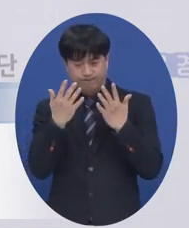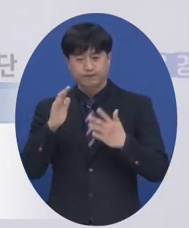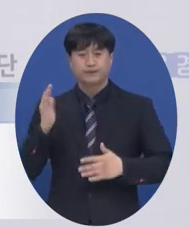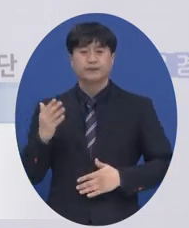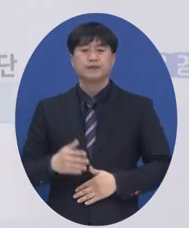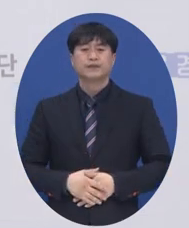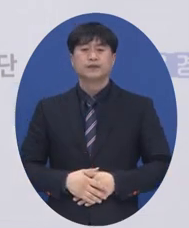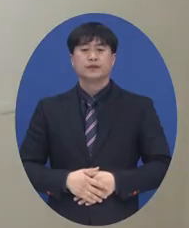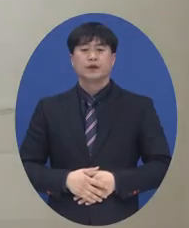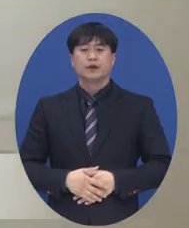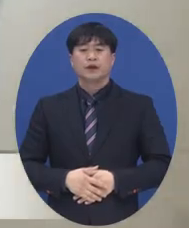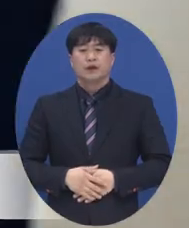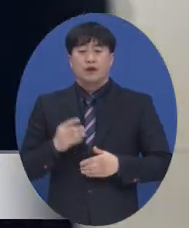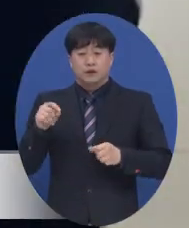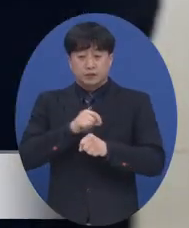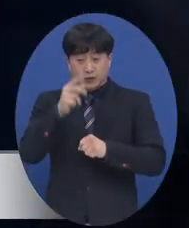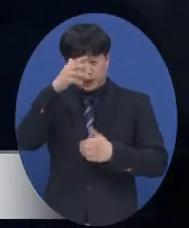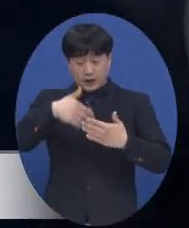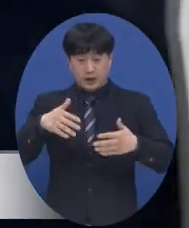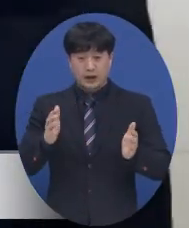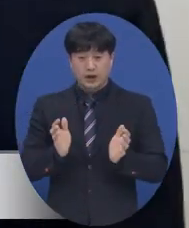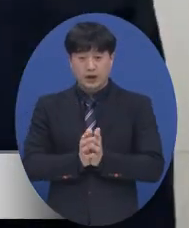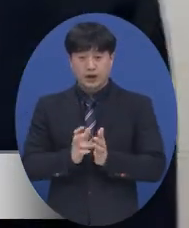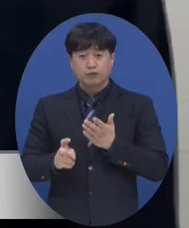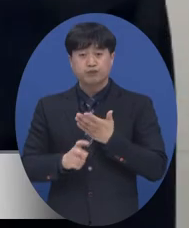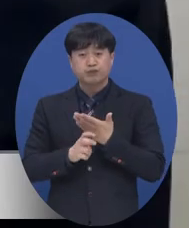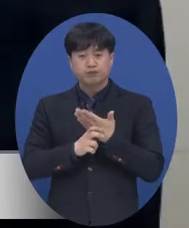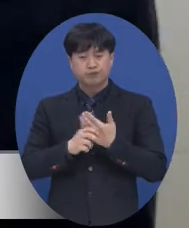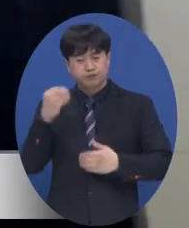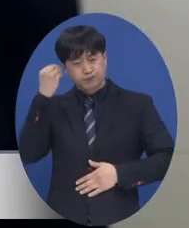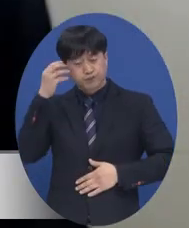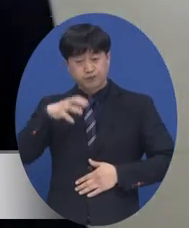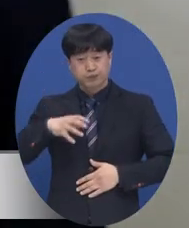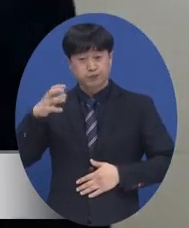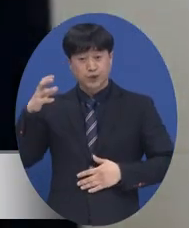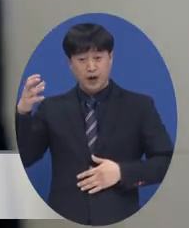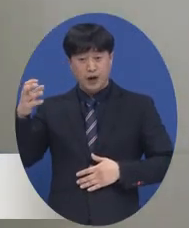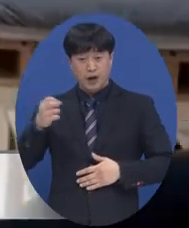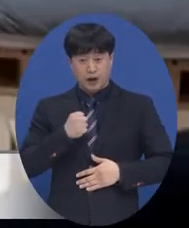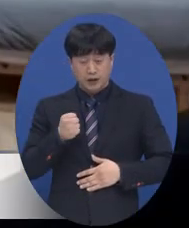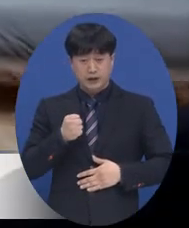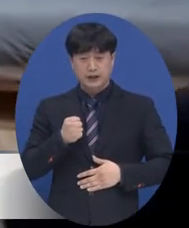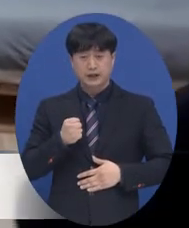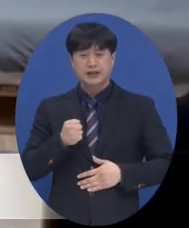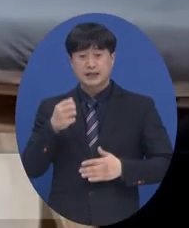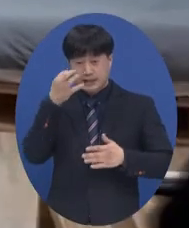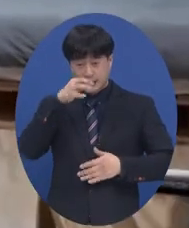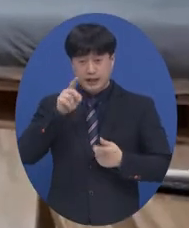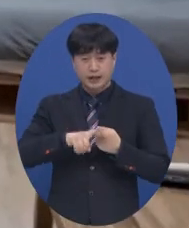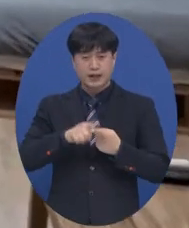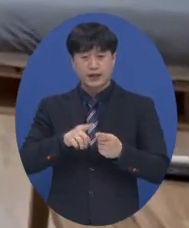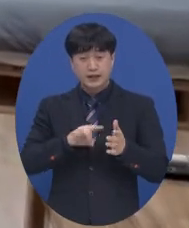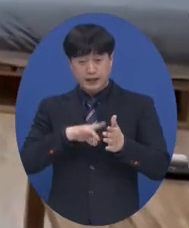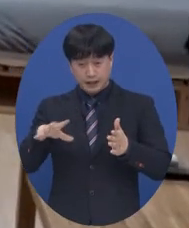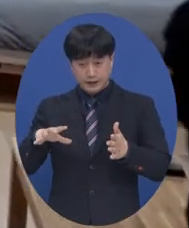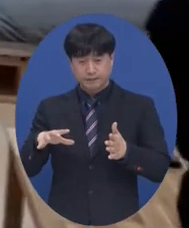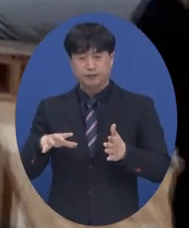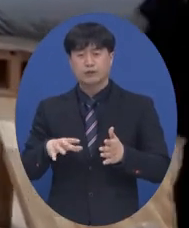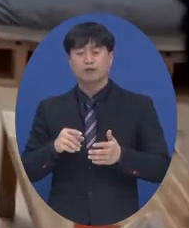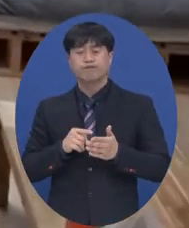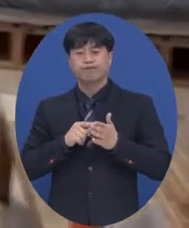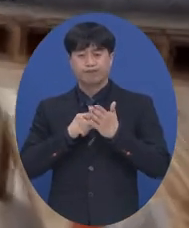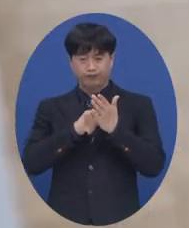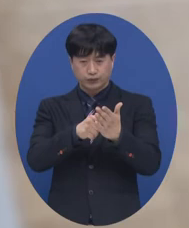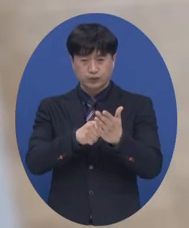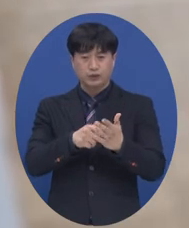형사입건 하였습니다 경기도 특별사법경찰 자는 불법 숙박 업체들이 편취한 이득에 대해 세금을 추징 하도록 세무 당국에